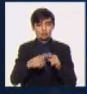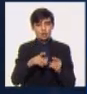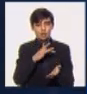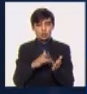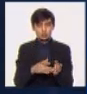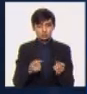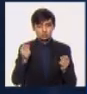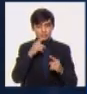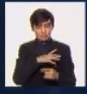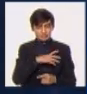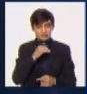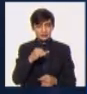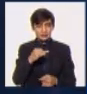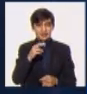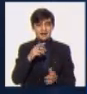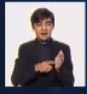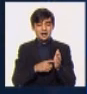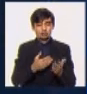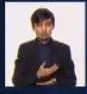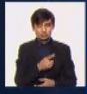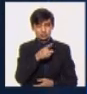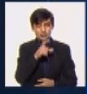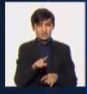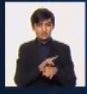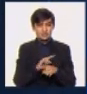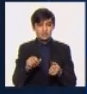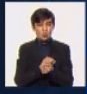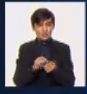тұрғынан анықтапты. Қазір Қарағанды тұрғынына қатысты жалған